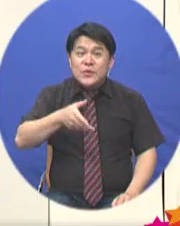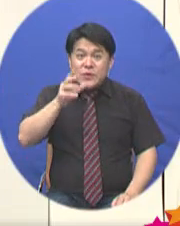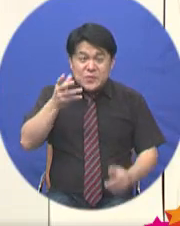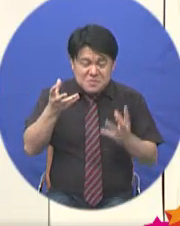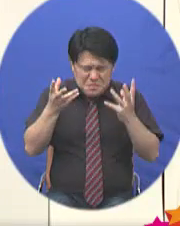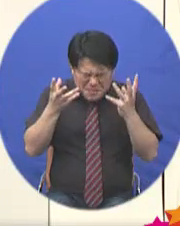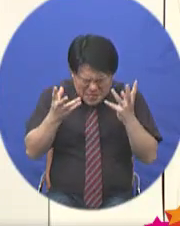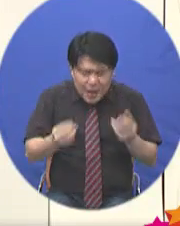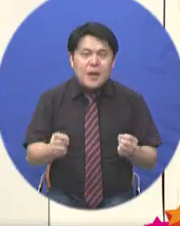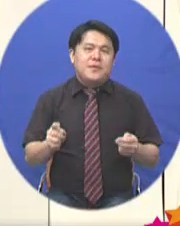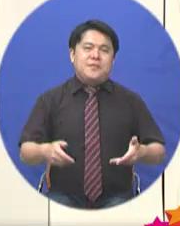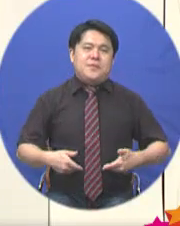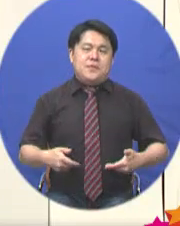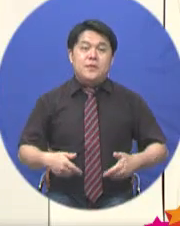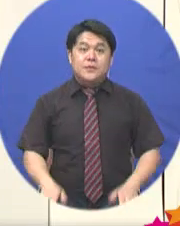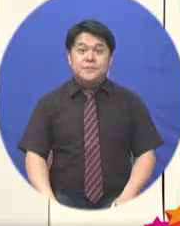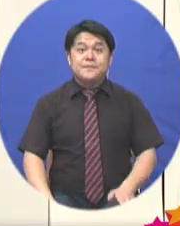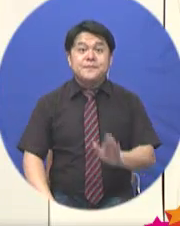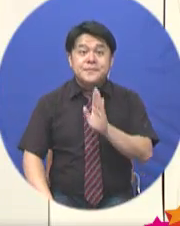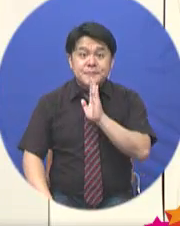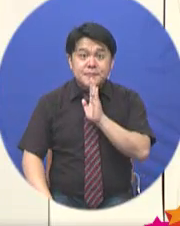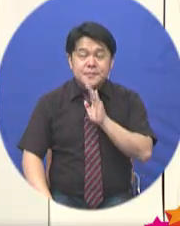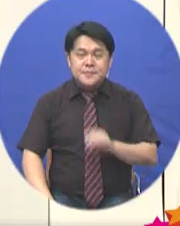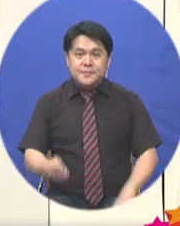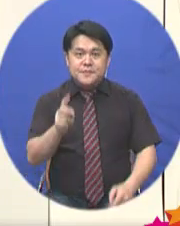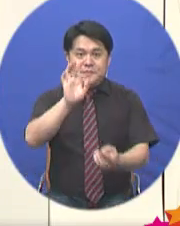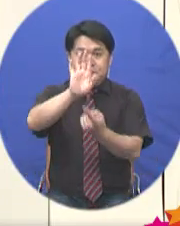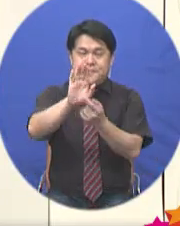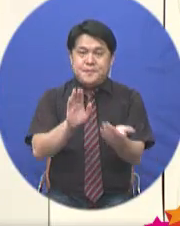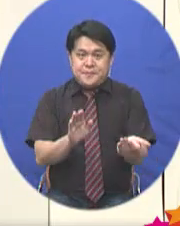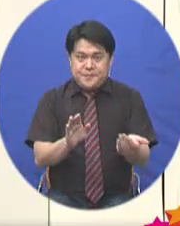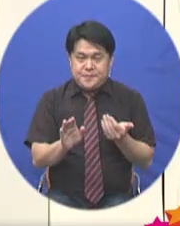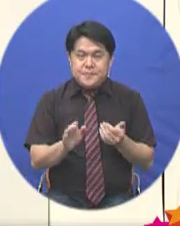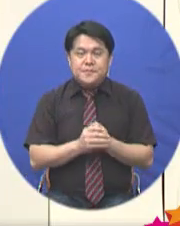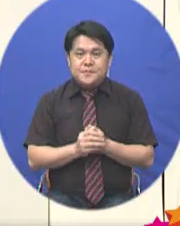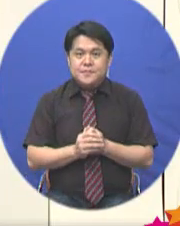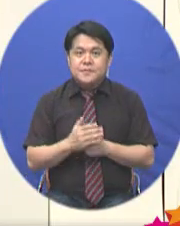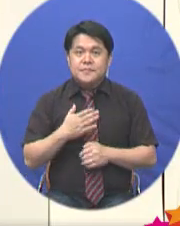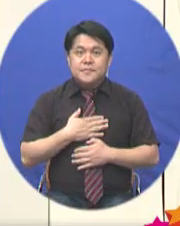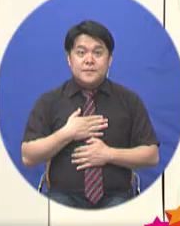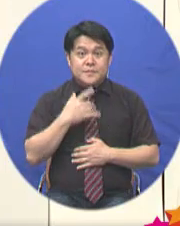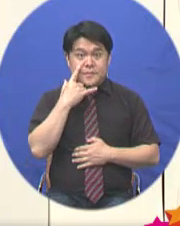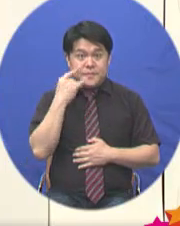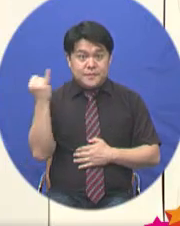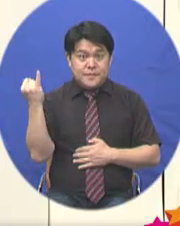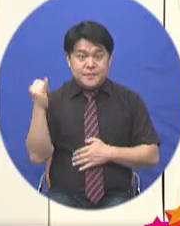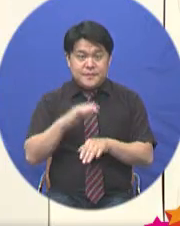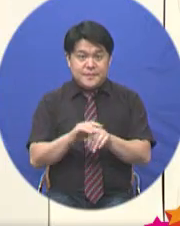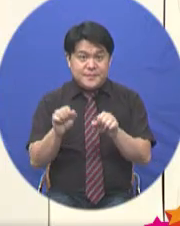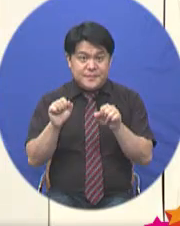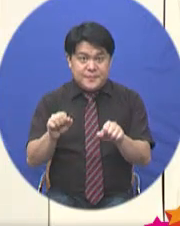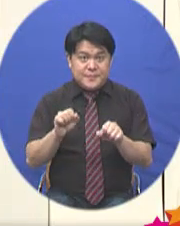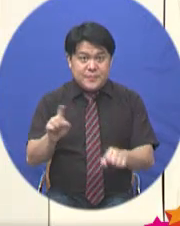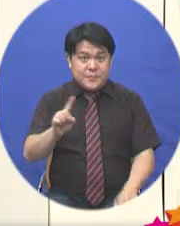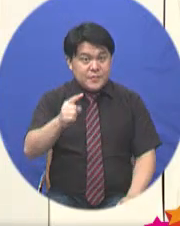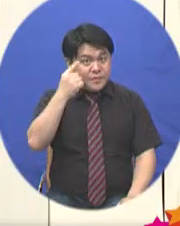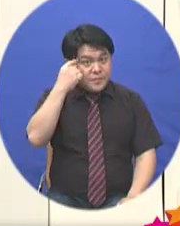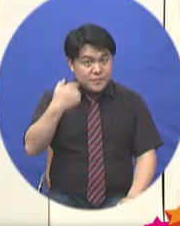그러니까 네, 그러더라도 좀 같습니다. 전에 방송하기 전에 저희 어머님 잘 계신가 그 요양